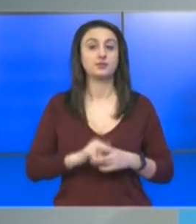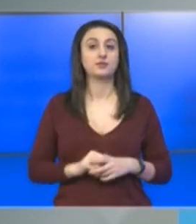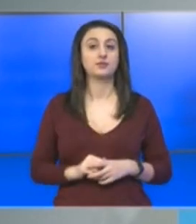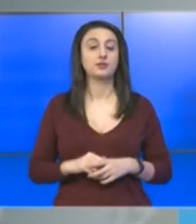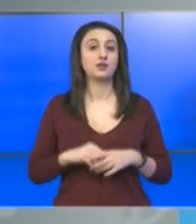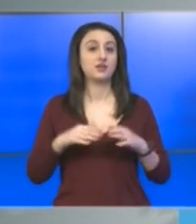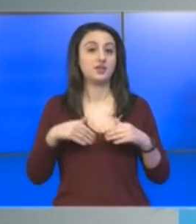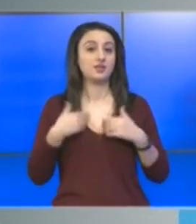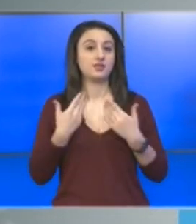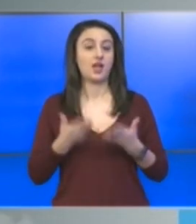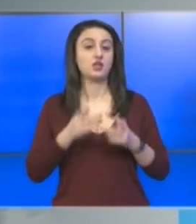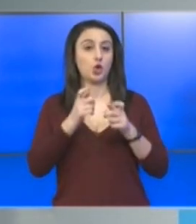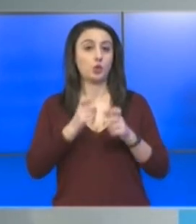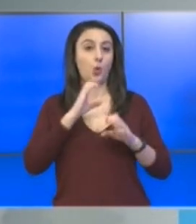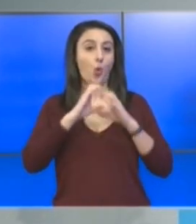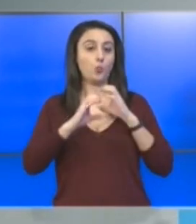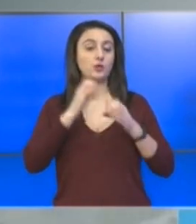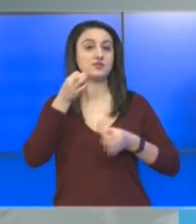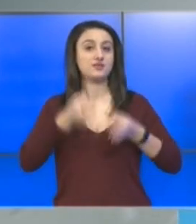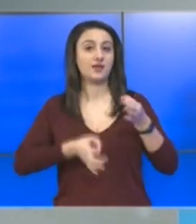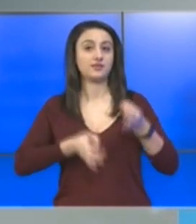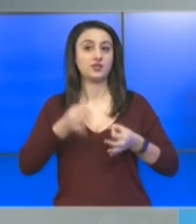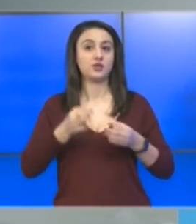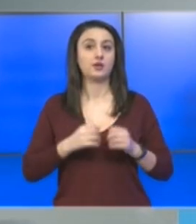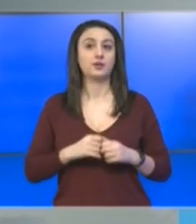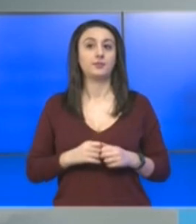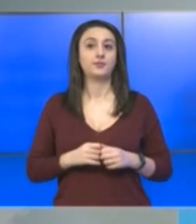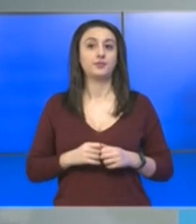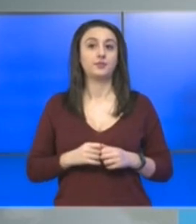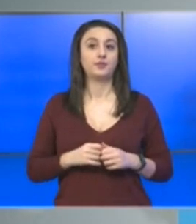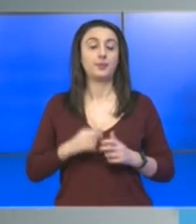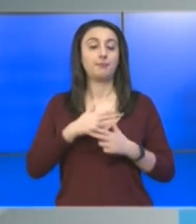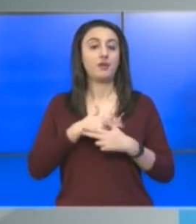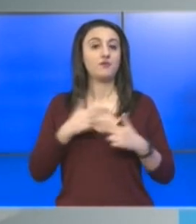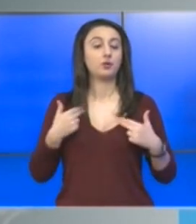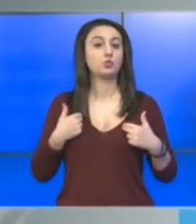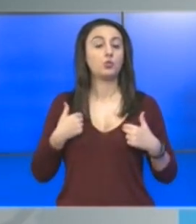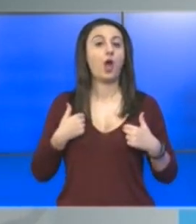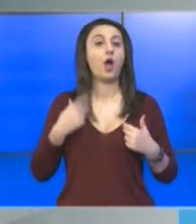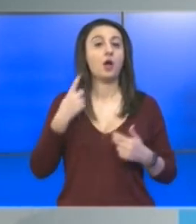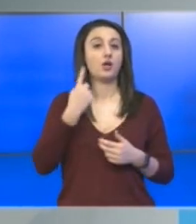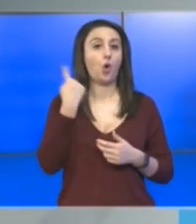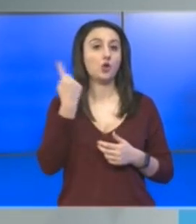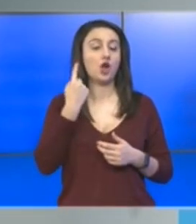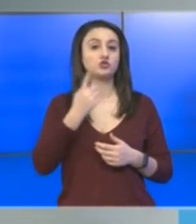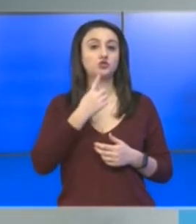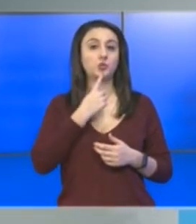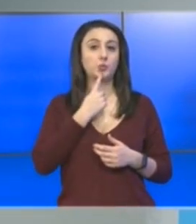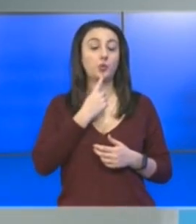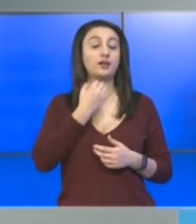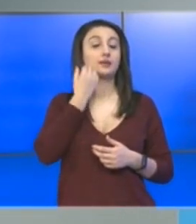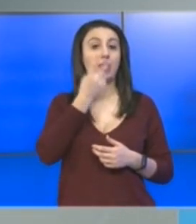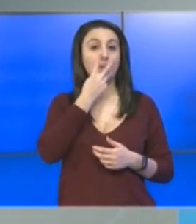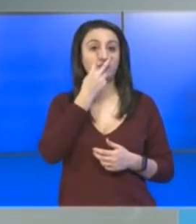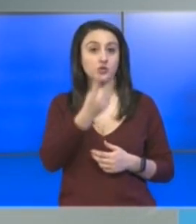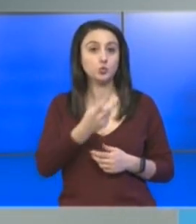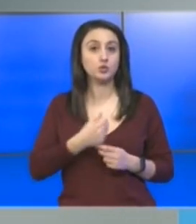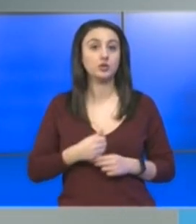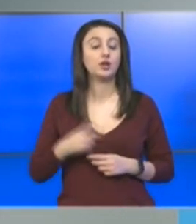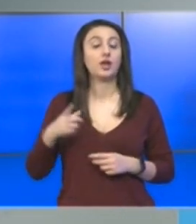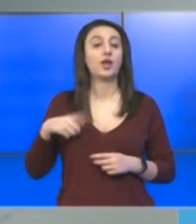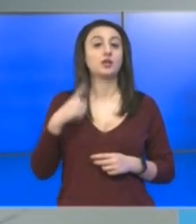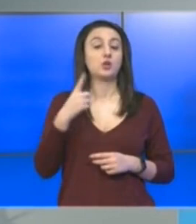de către grupul de comunicare strategică, respectiv de către Prefectura Municipiului Timișoara. În momentul în care am văzut că